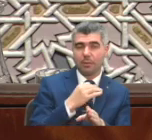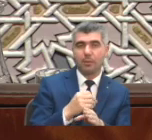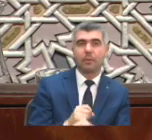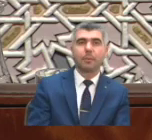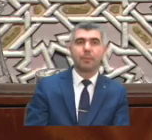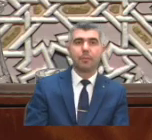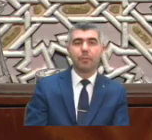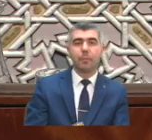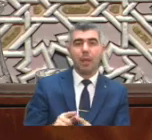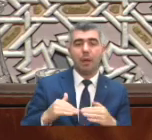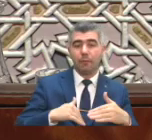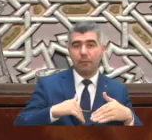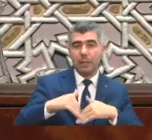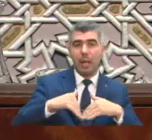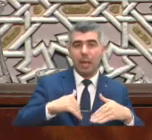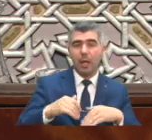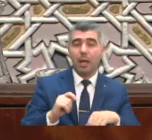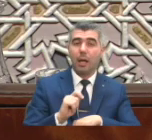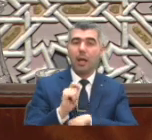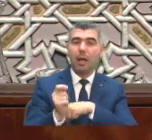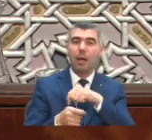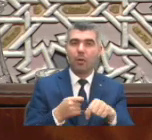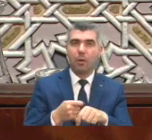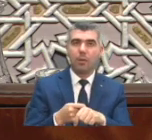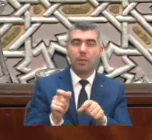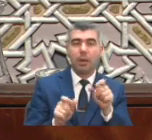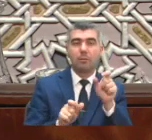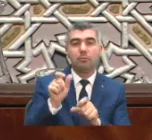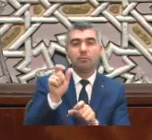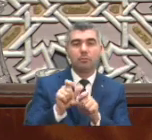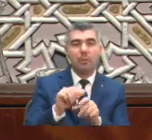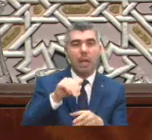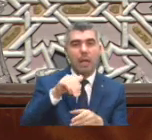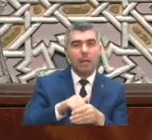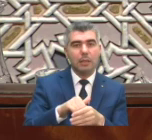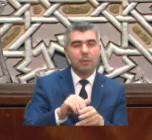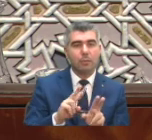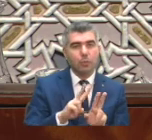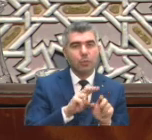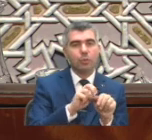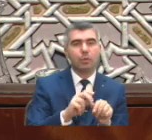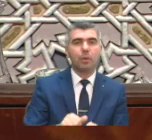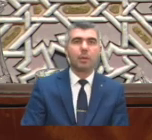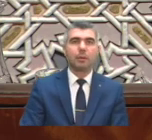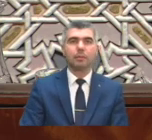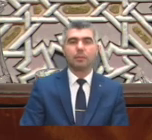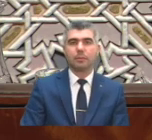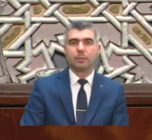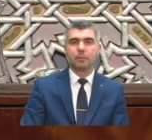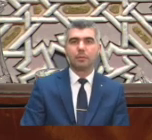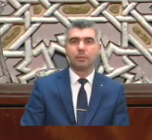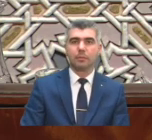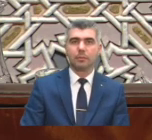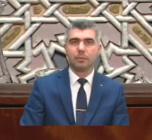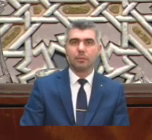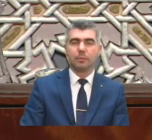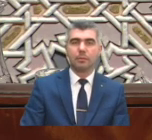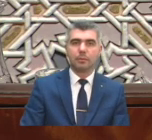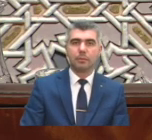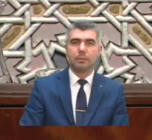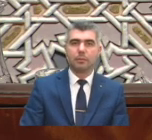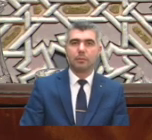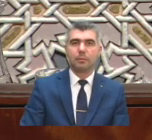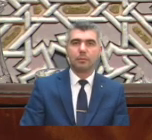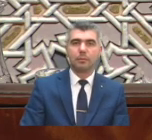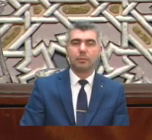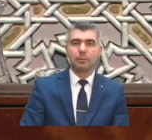عن وضعية الطرق في العالم القروي للسيدات والسادة النواب المحترمين من الفريق الدستوري الديمقراطي الاجتماعي.